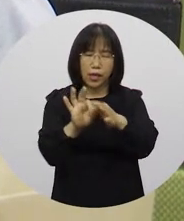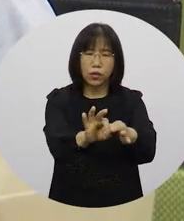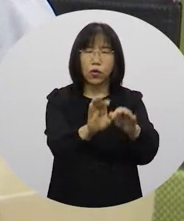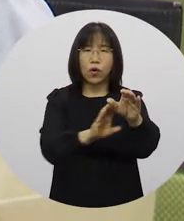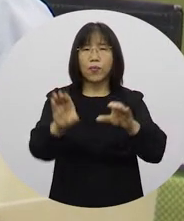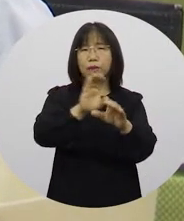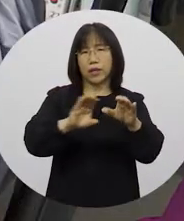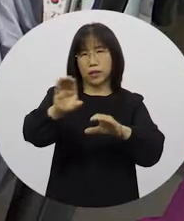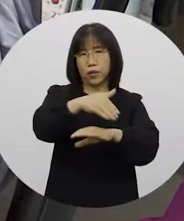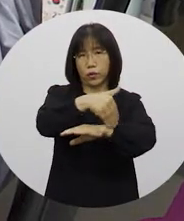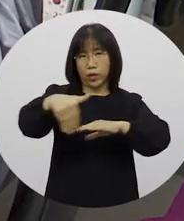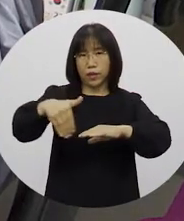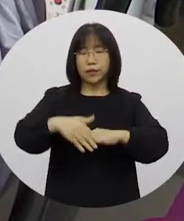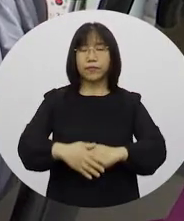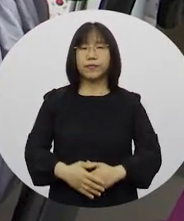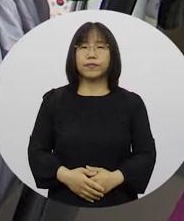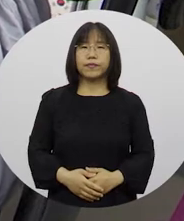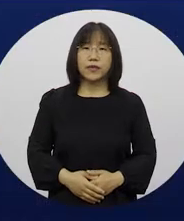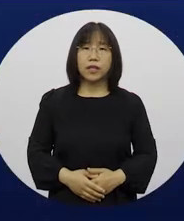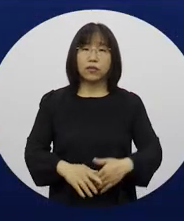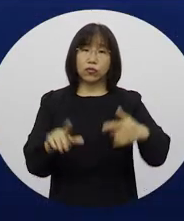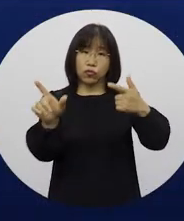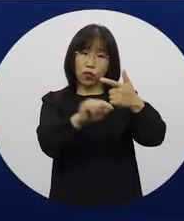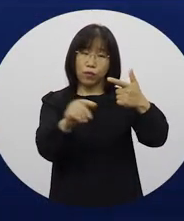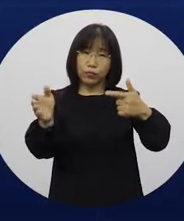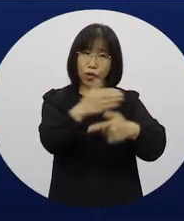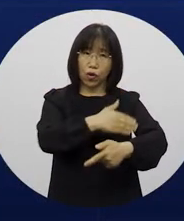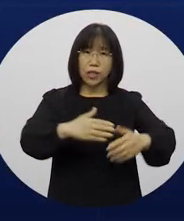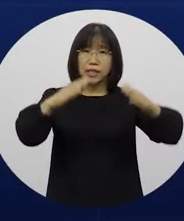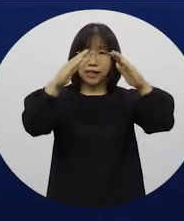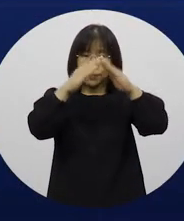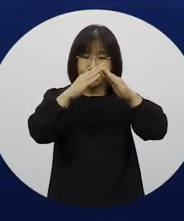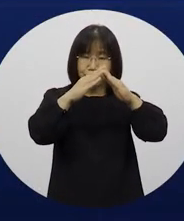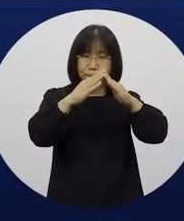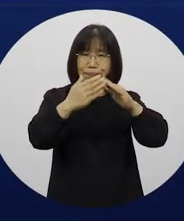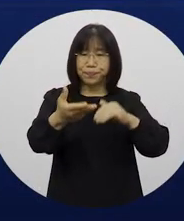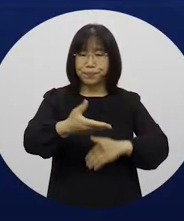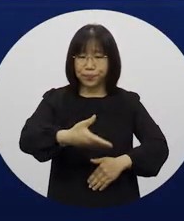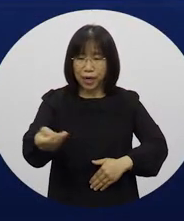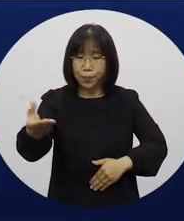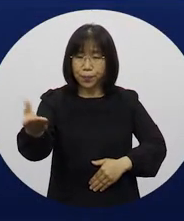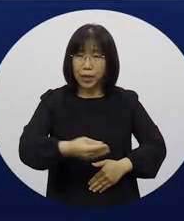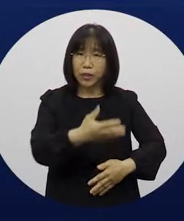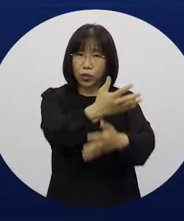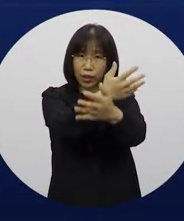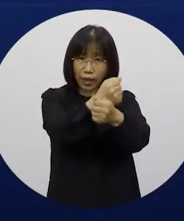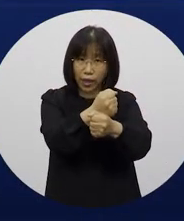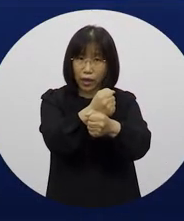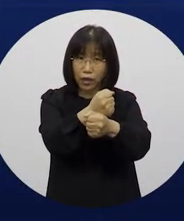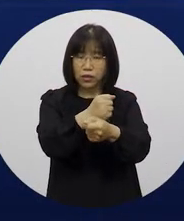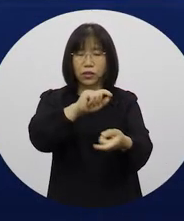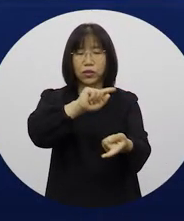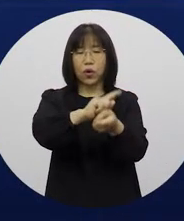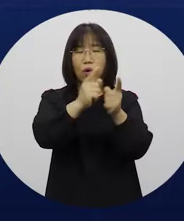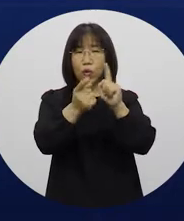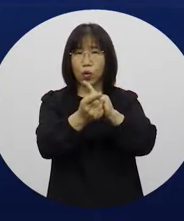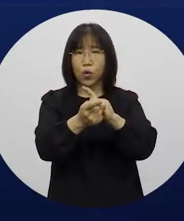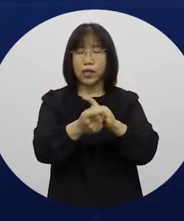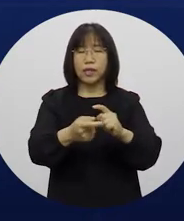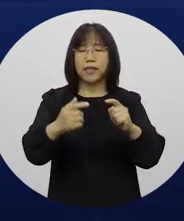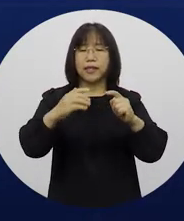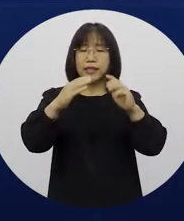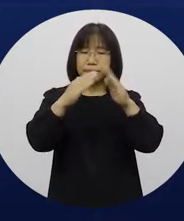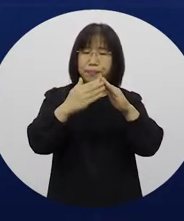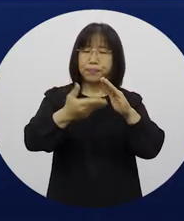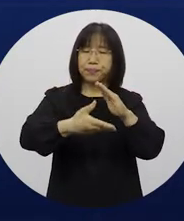업데이트 할 계획입니다 6월부터 주택임대차 계약을 할 때 계약 당사자가 임대료